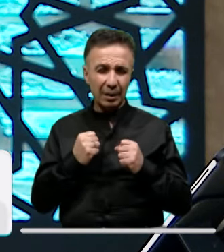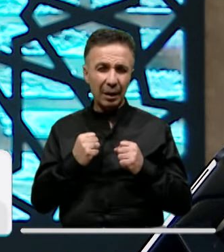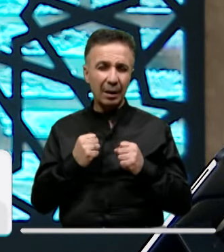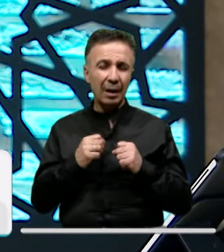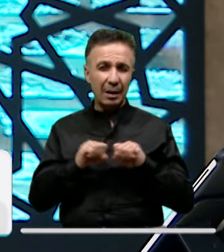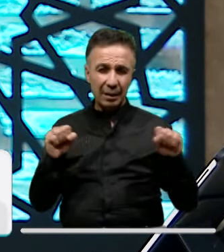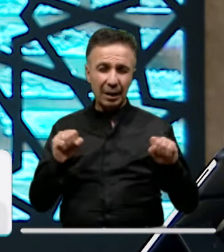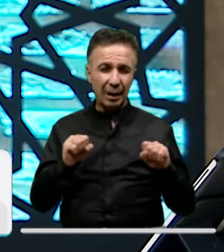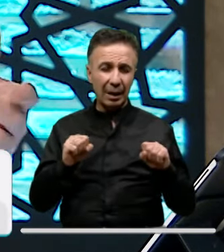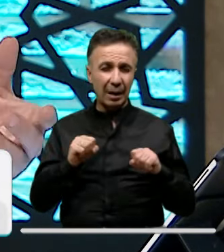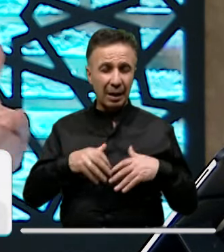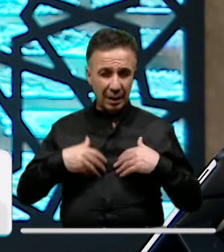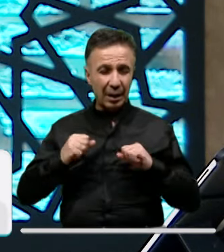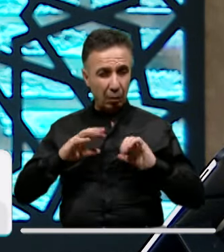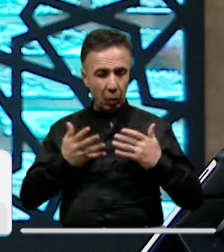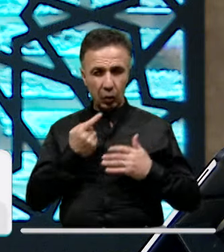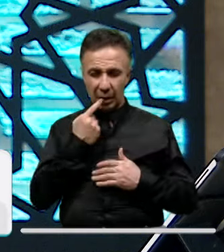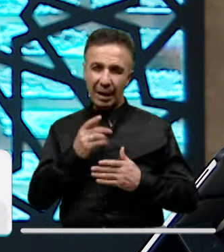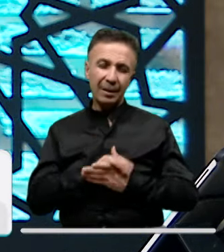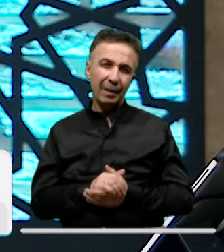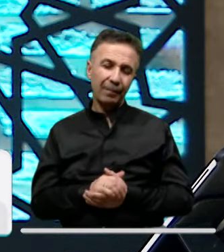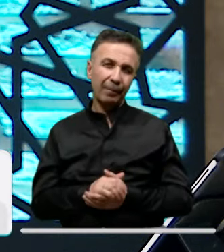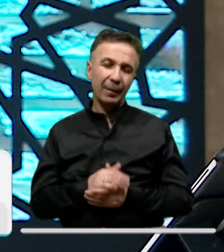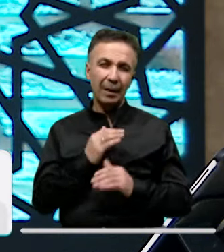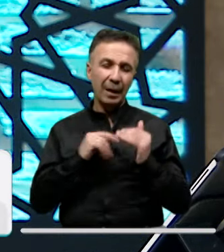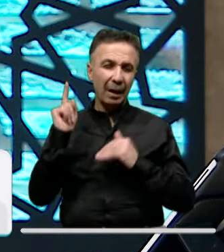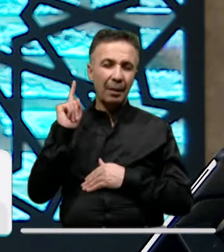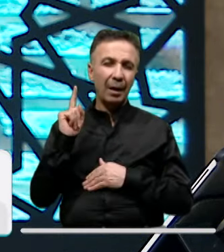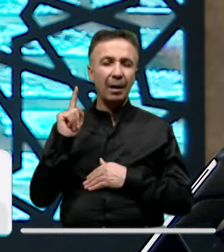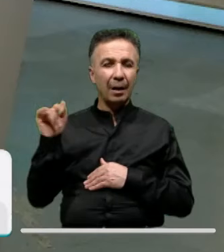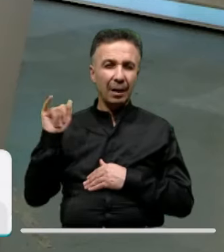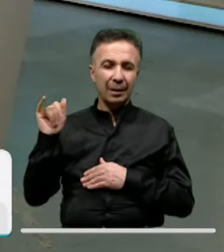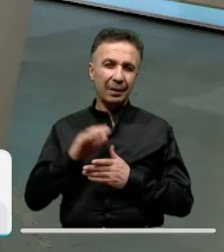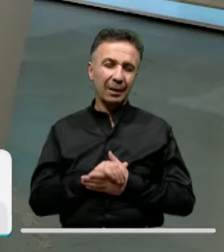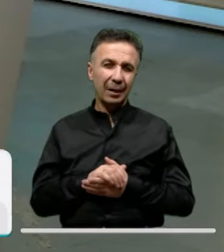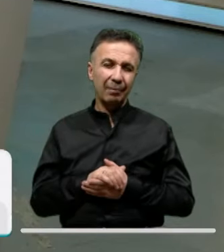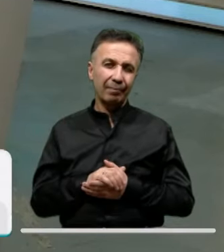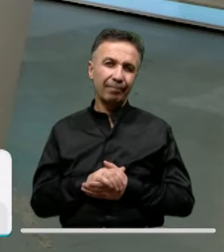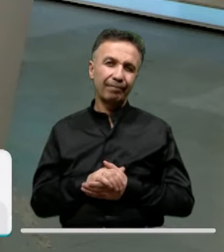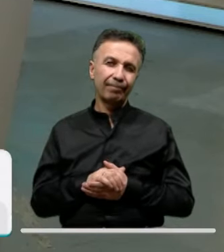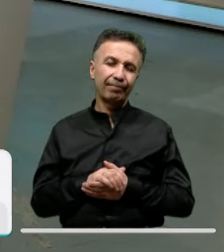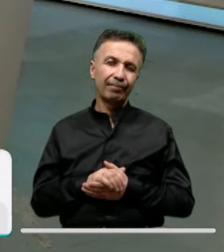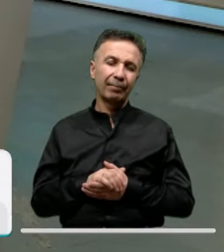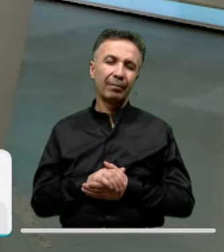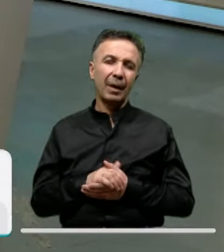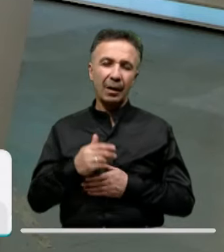tutarsa bu anlamda bedene zarar verdiği için belki Cenab-ı Hak katında da hayatını da riske etmiş oluyor. Tabii ki bundan dolayı vebale de girer ama bunu